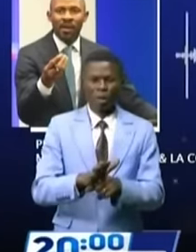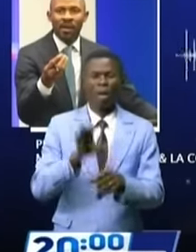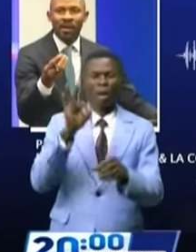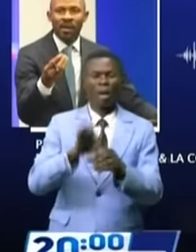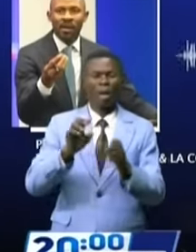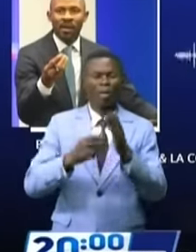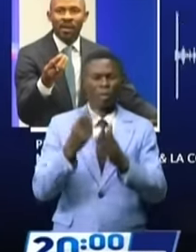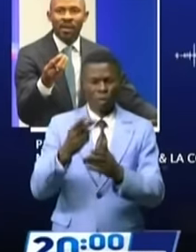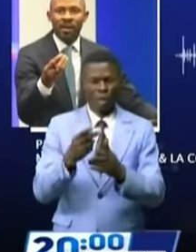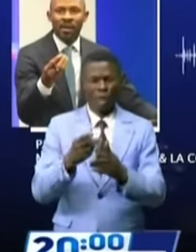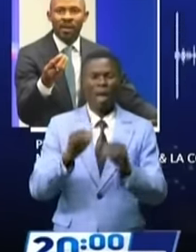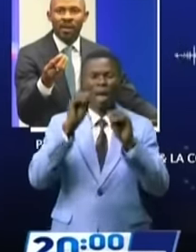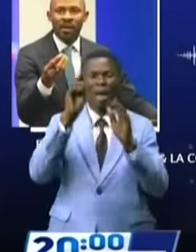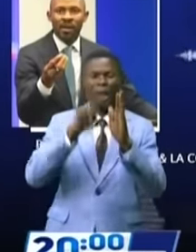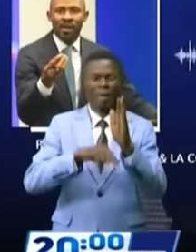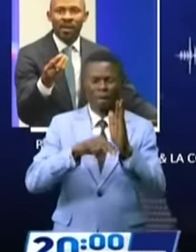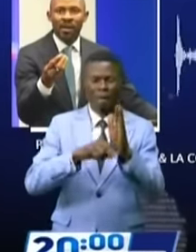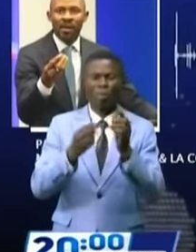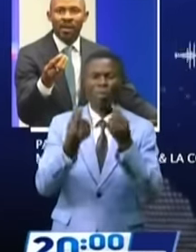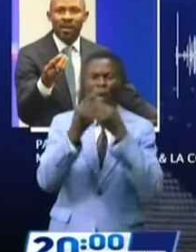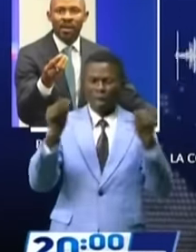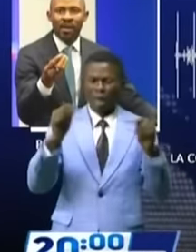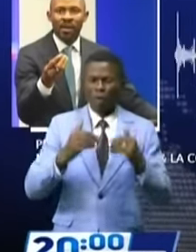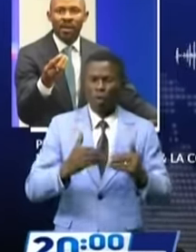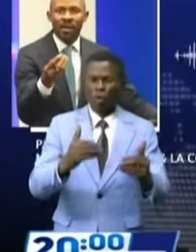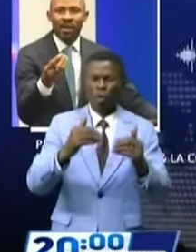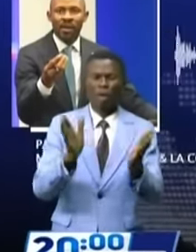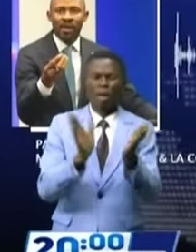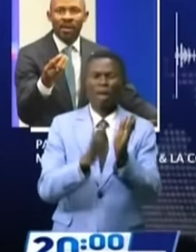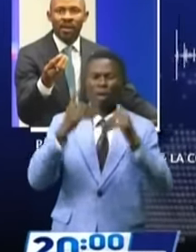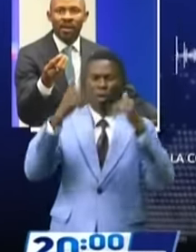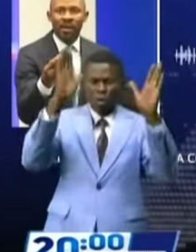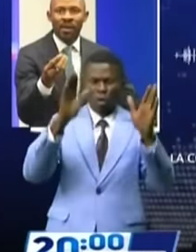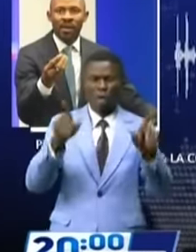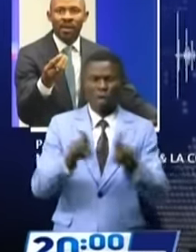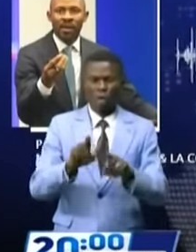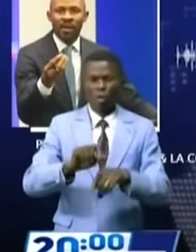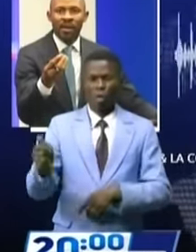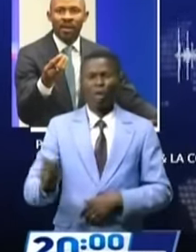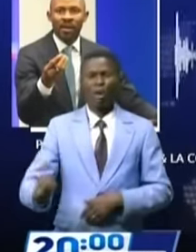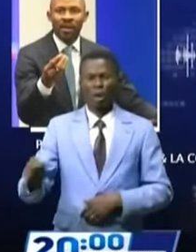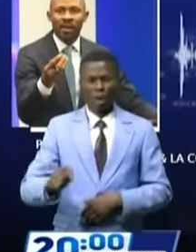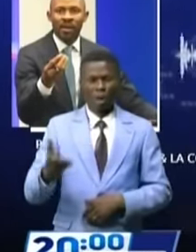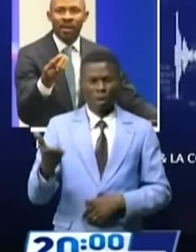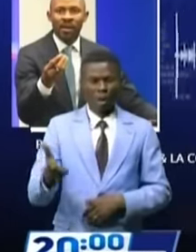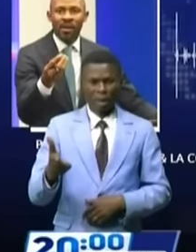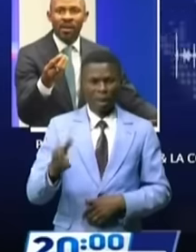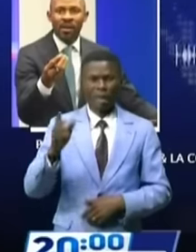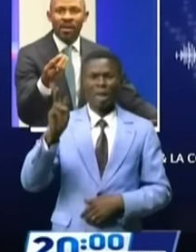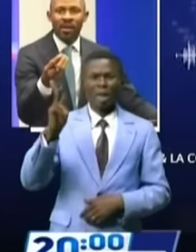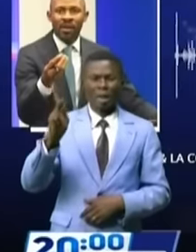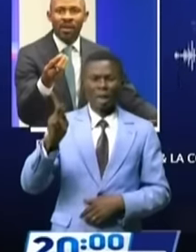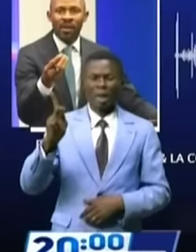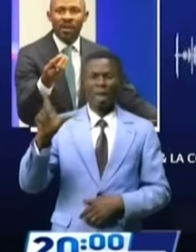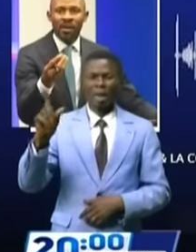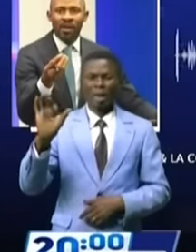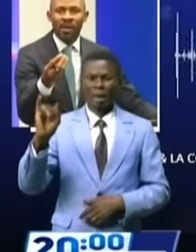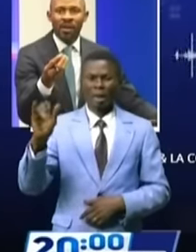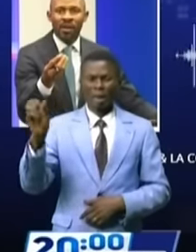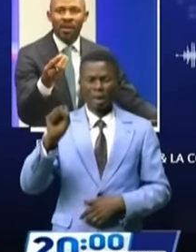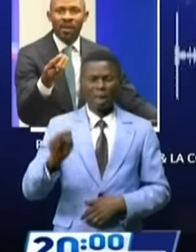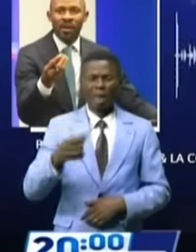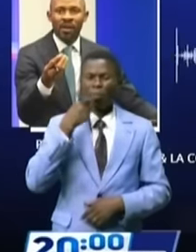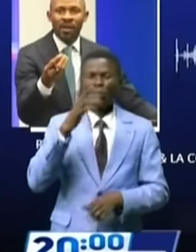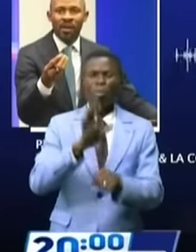la gratuité pourra être étendue. Évidemment, dans les autres territoires, comme quand on était à Fungurume ou à Likasi, le président a